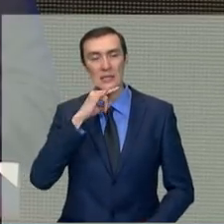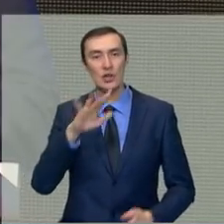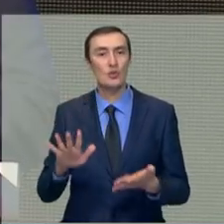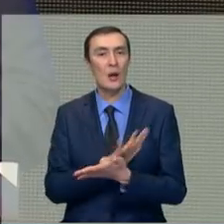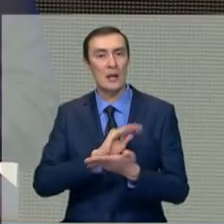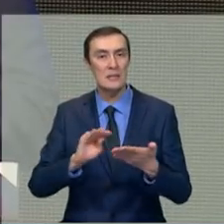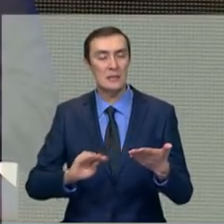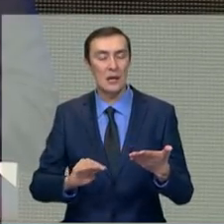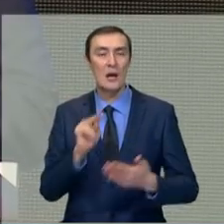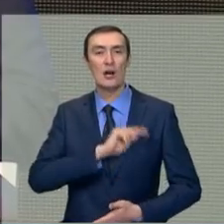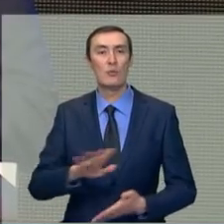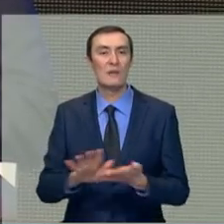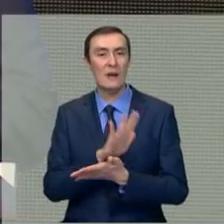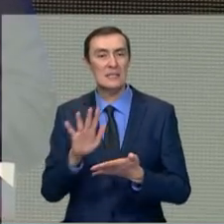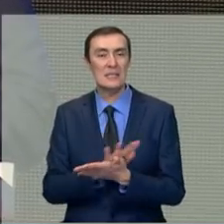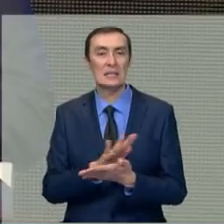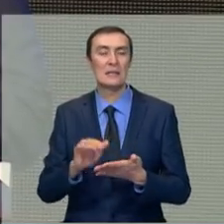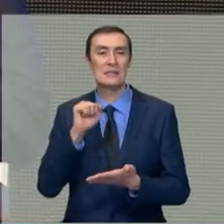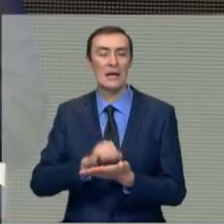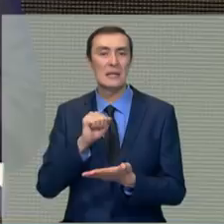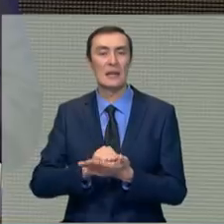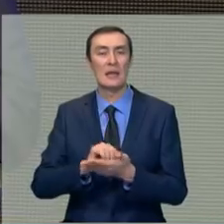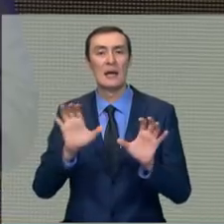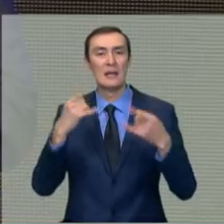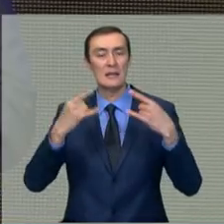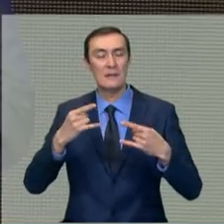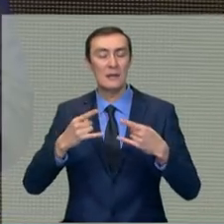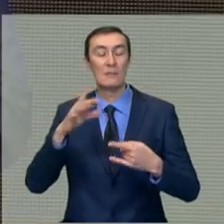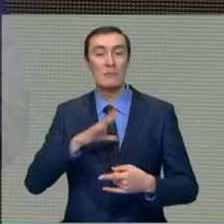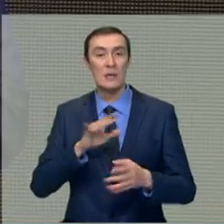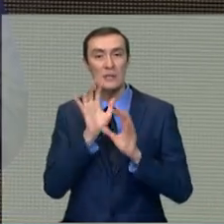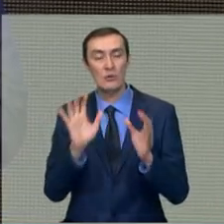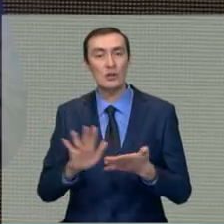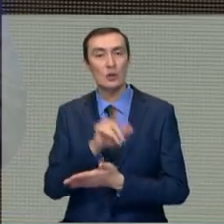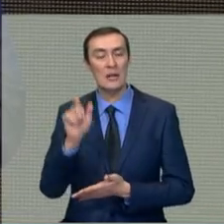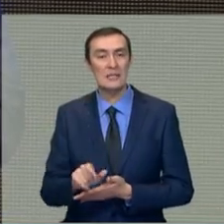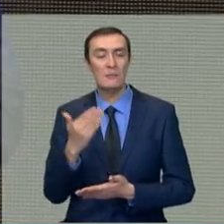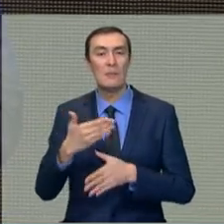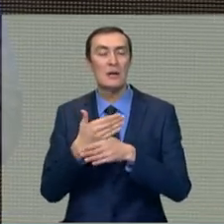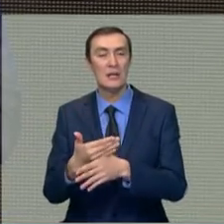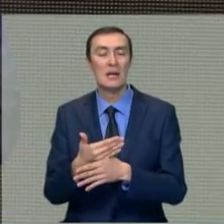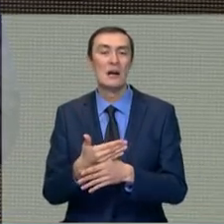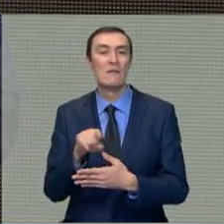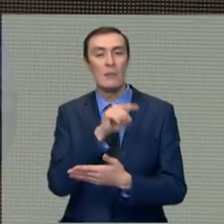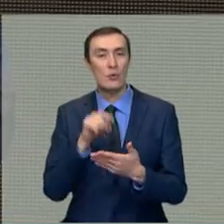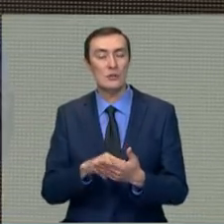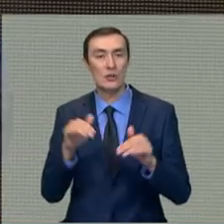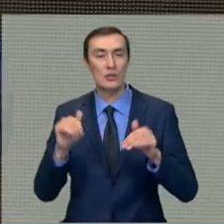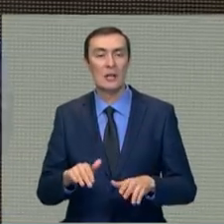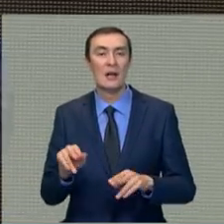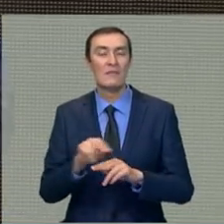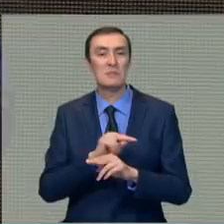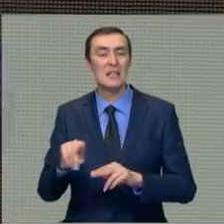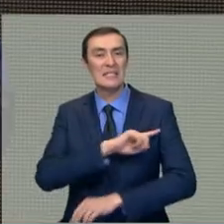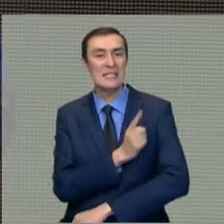журналистики. Работая в газетных изданиях и на телевидении, заботился о журналистах, помогал решать их социальные вопросы. Он воспитал